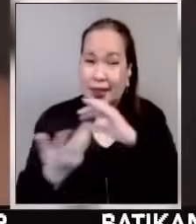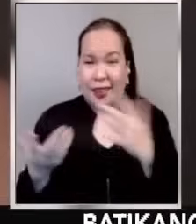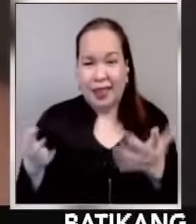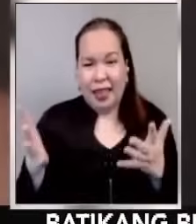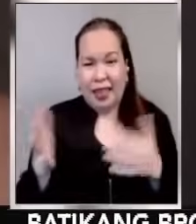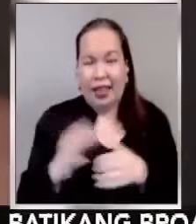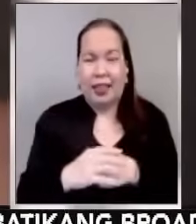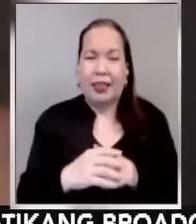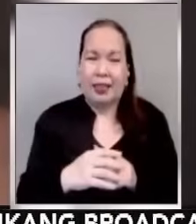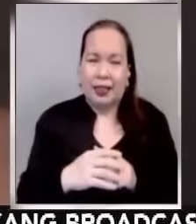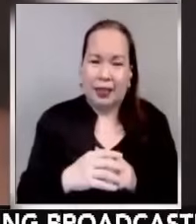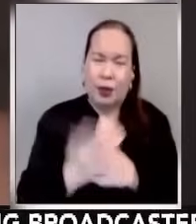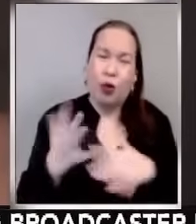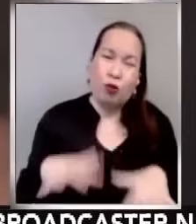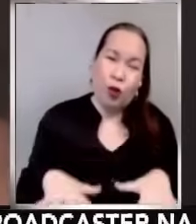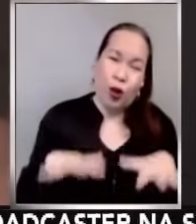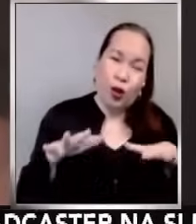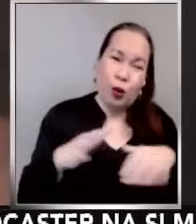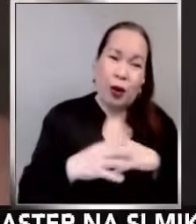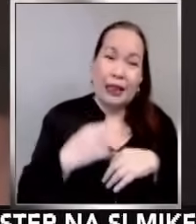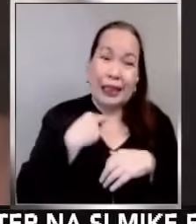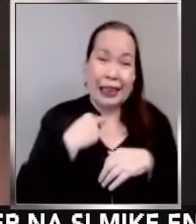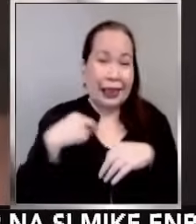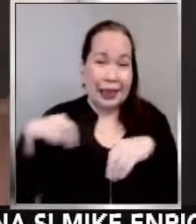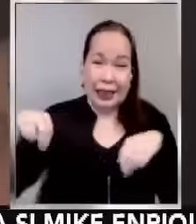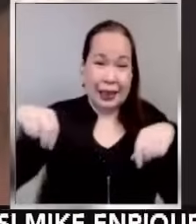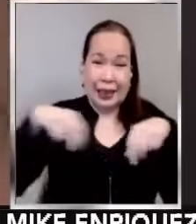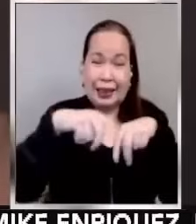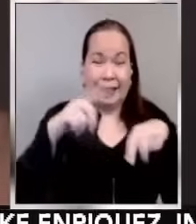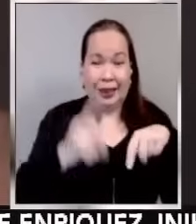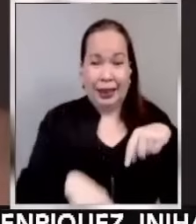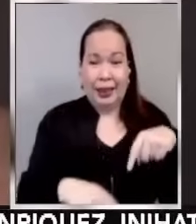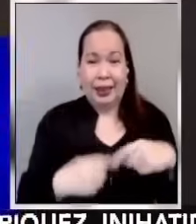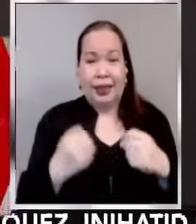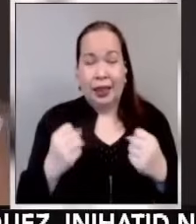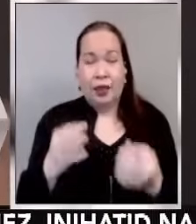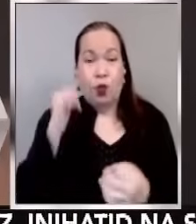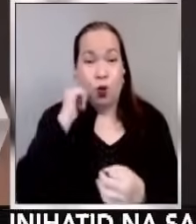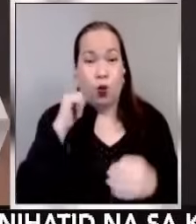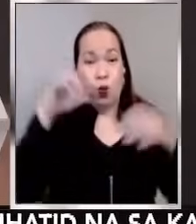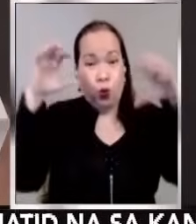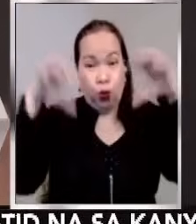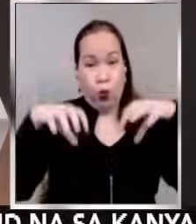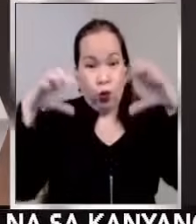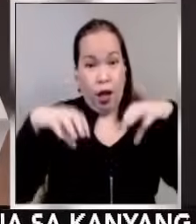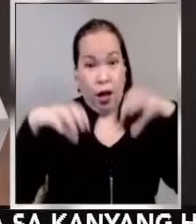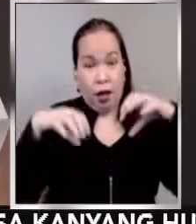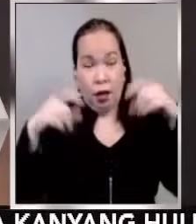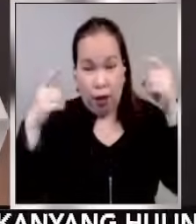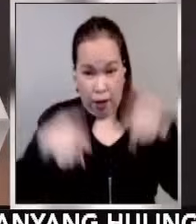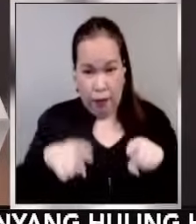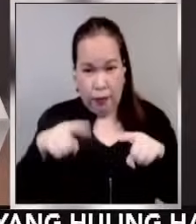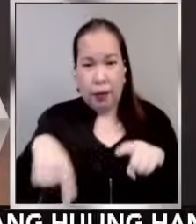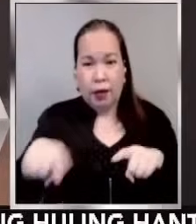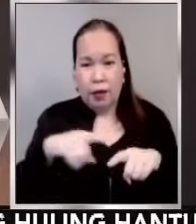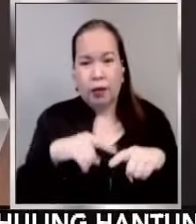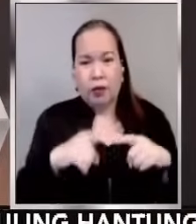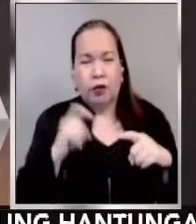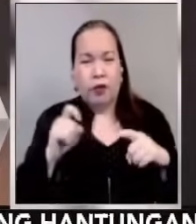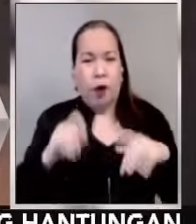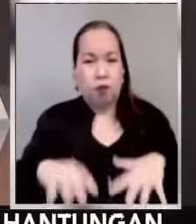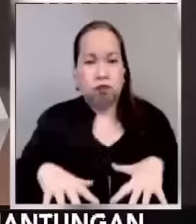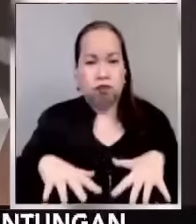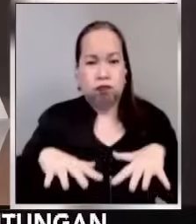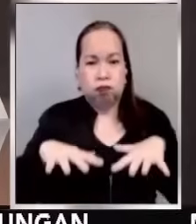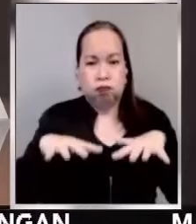rin masyadong makadaan. Kada umuulan naman talaga kasi dito, ay ganyan, mabilis ang pagbaha kasi